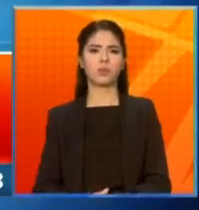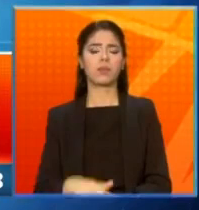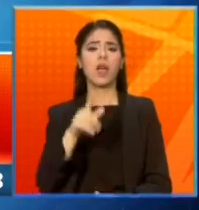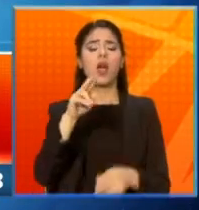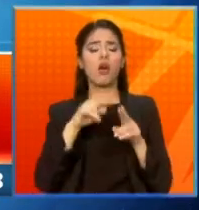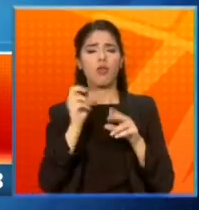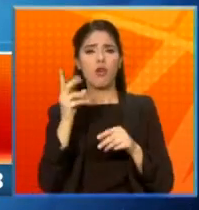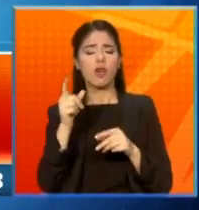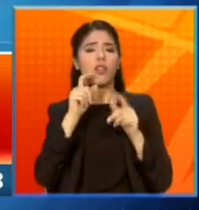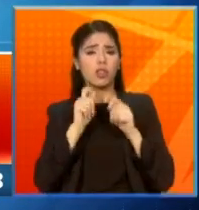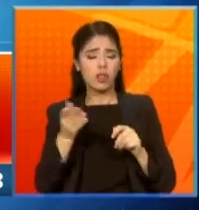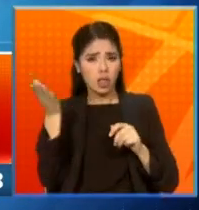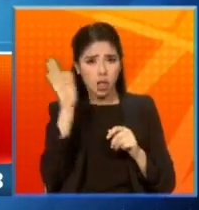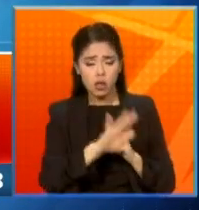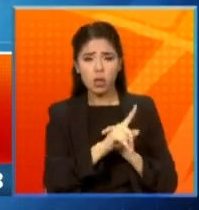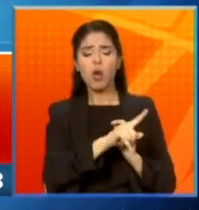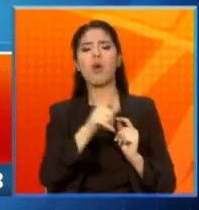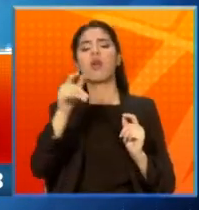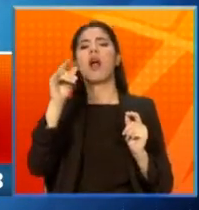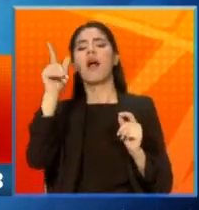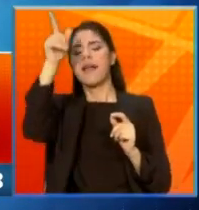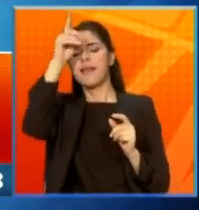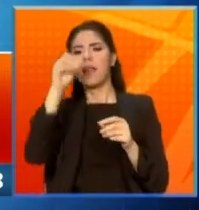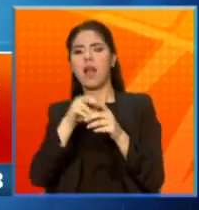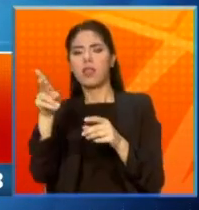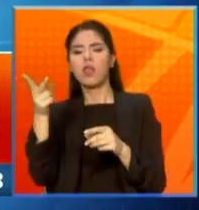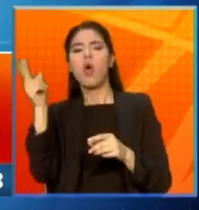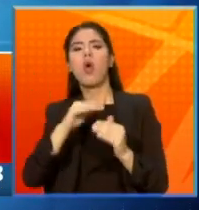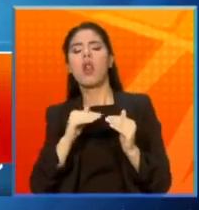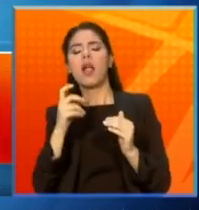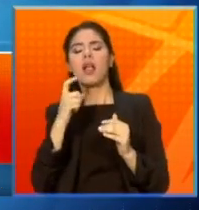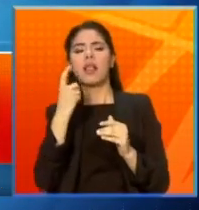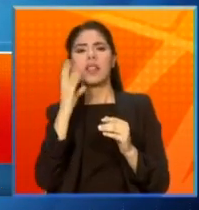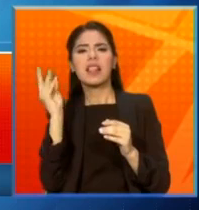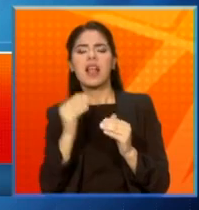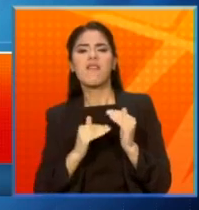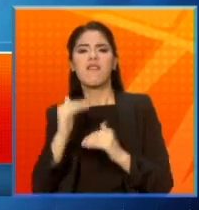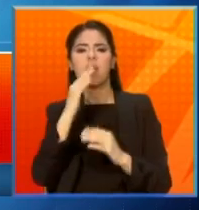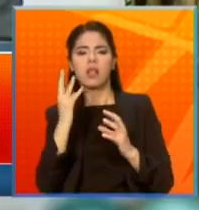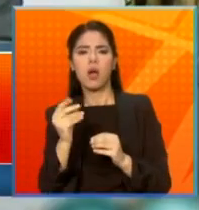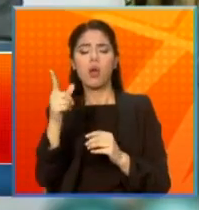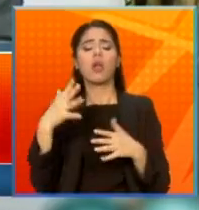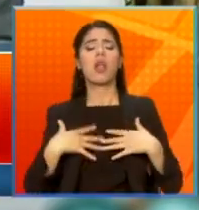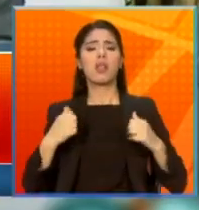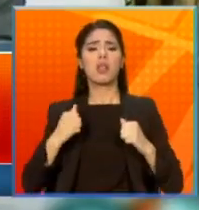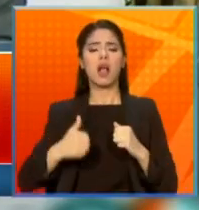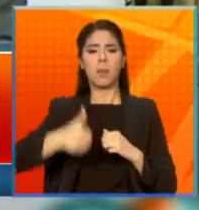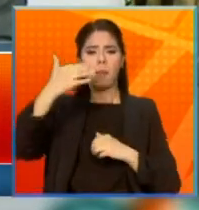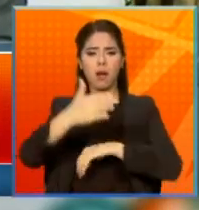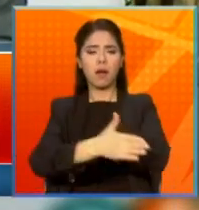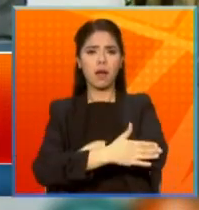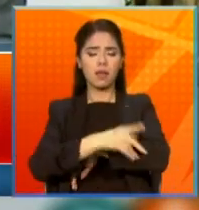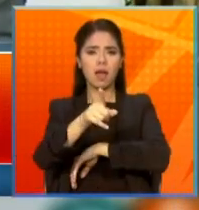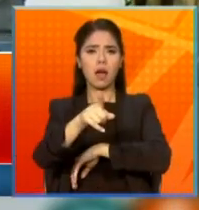Virüse Çin'den sonra en çok kurban veren ülke İran. İran'da durum öyle bir seviyeye ulaştı ki ülkenin Sağlık Bakan Yardımcısı